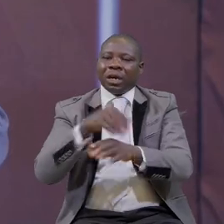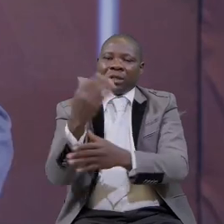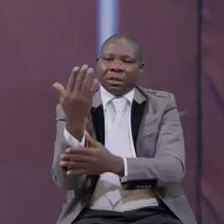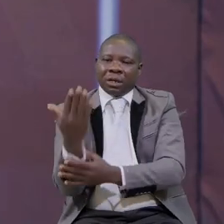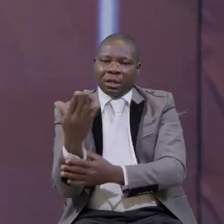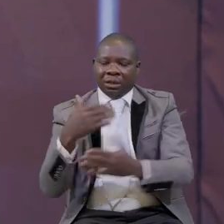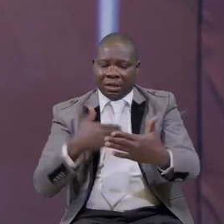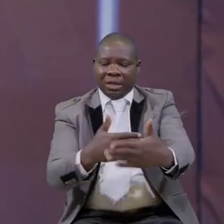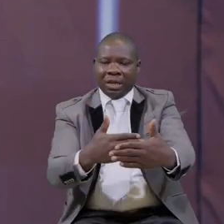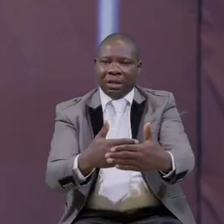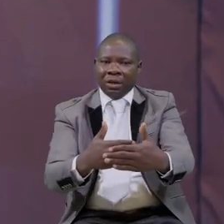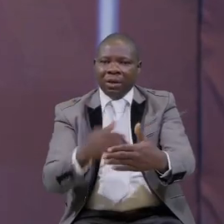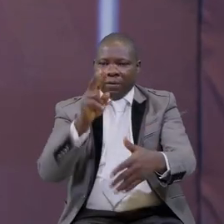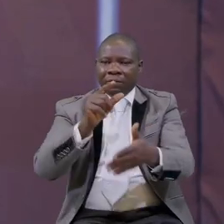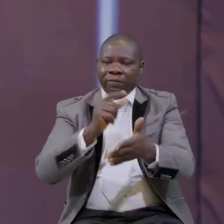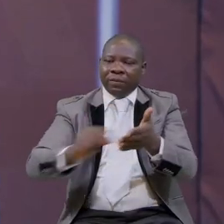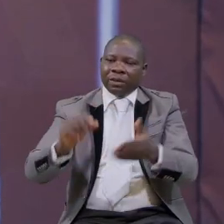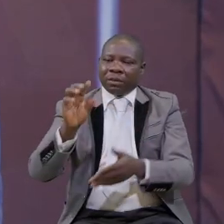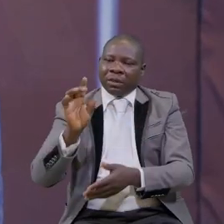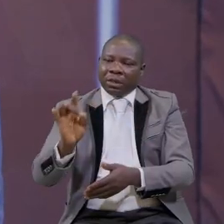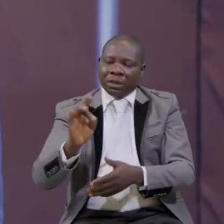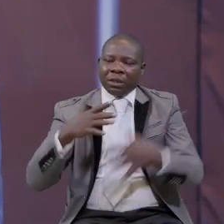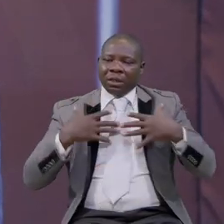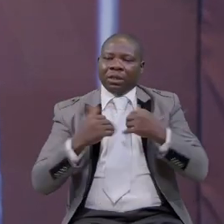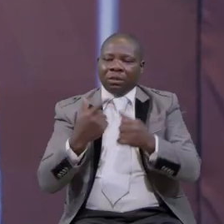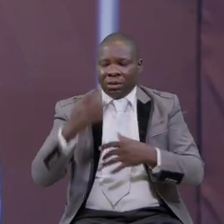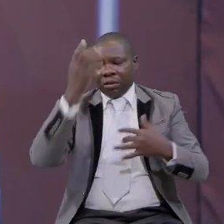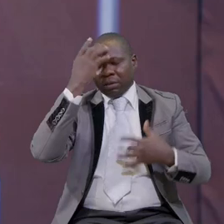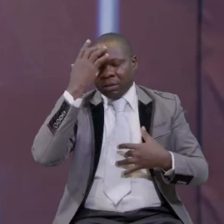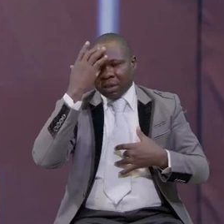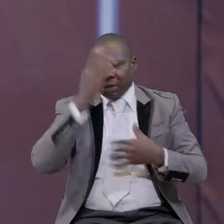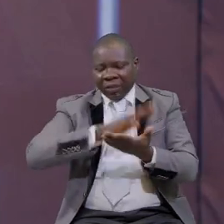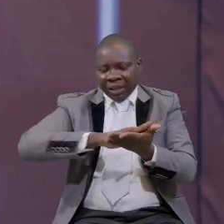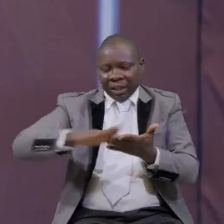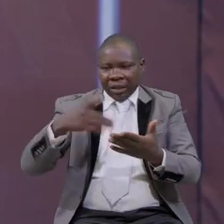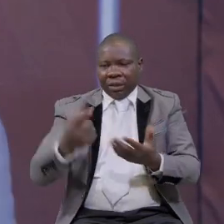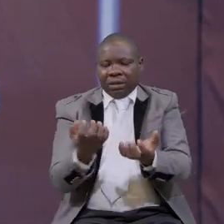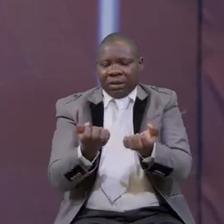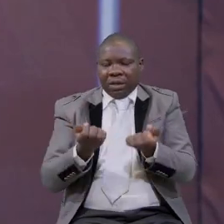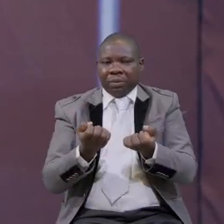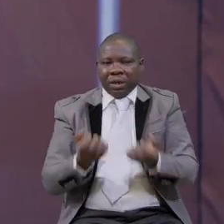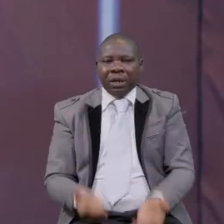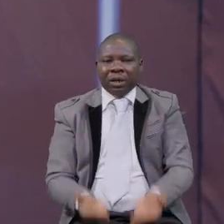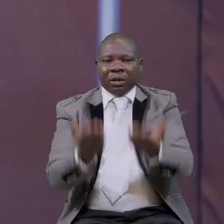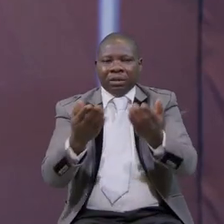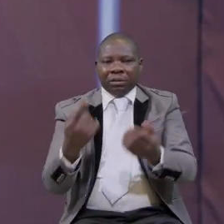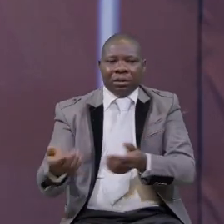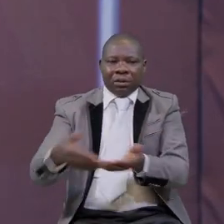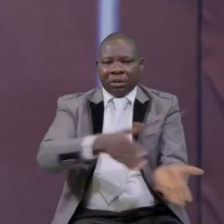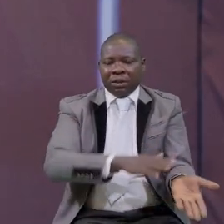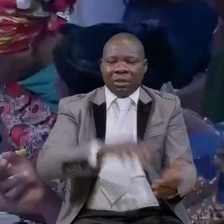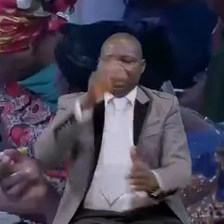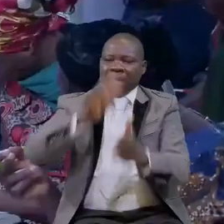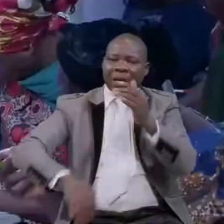Verset 8, guérissez les malades, ressuscitez les morts, purifiez les lépreux, chassez